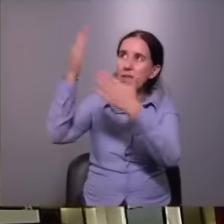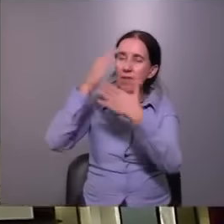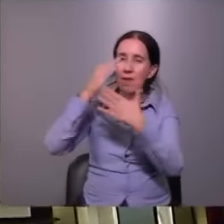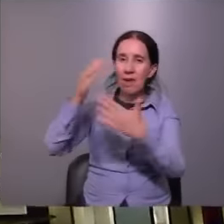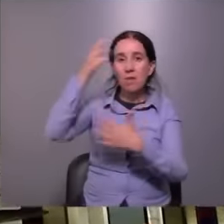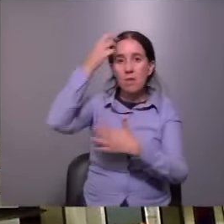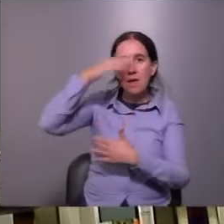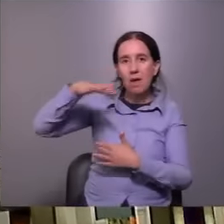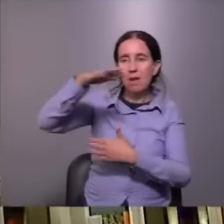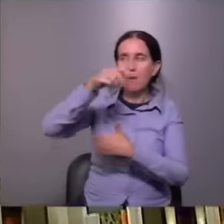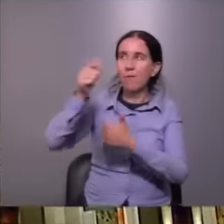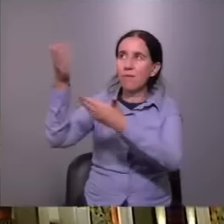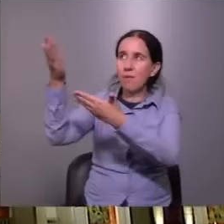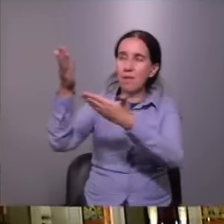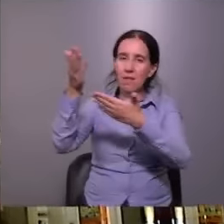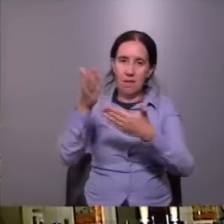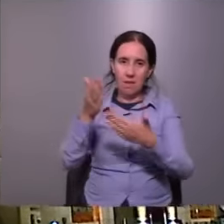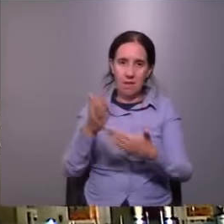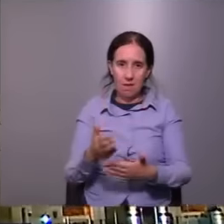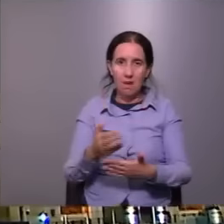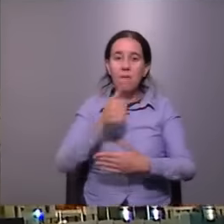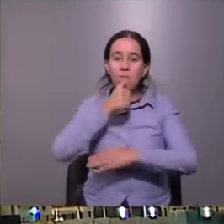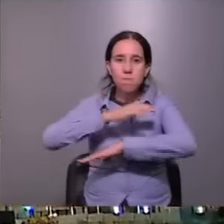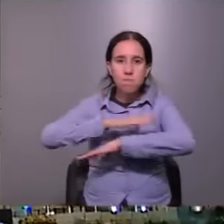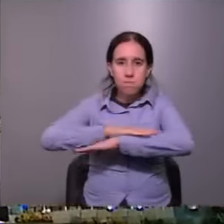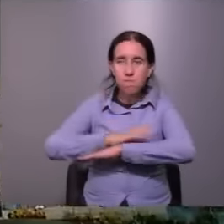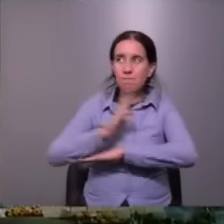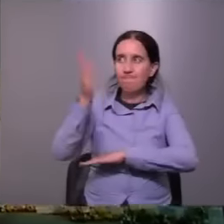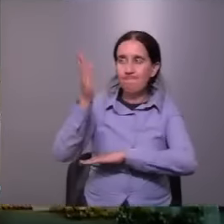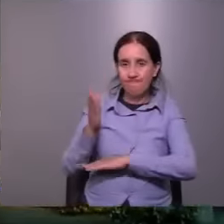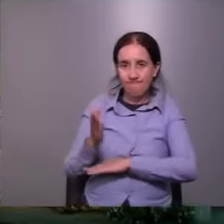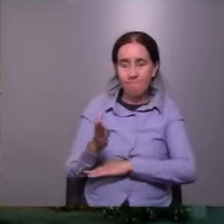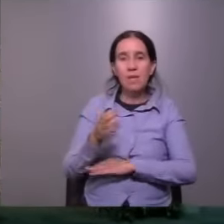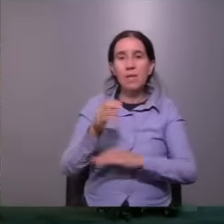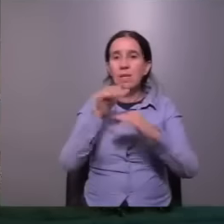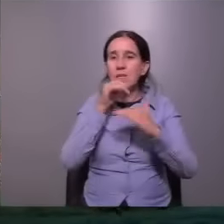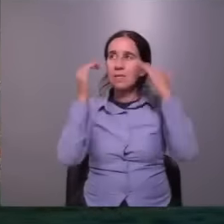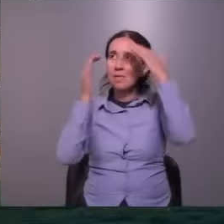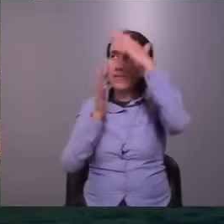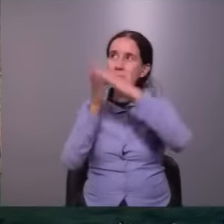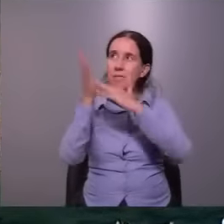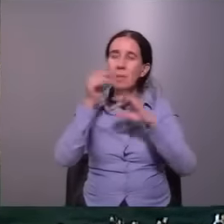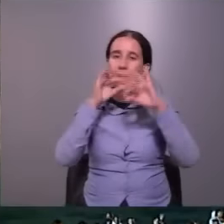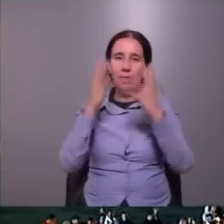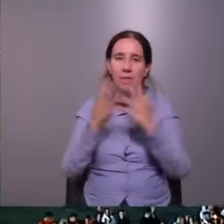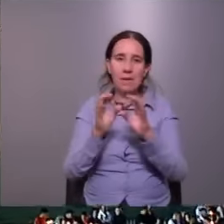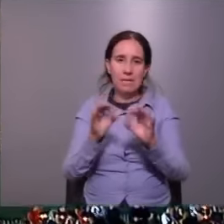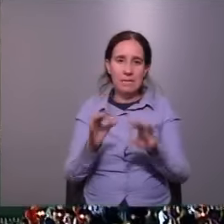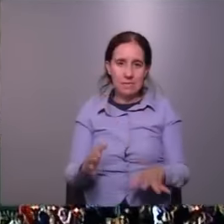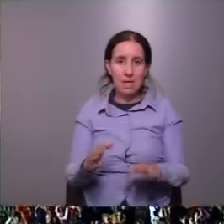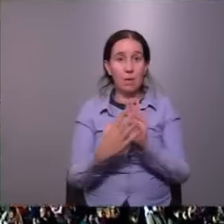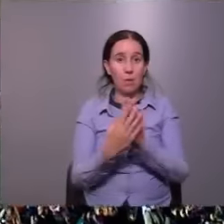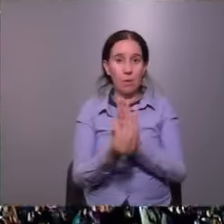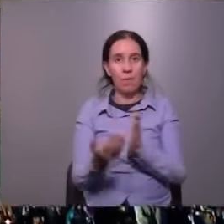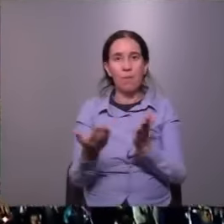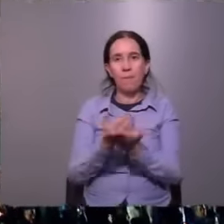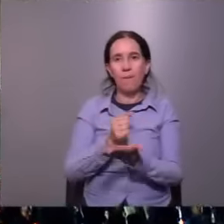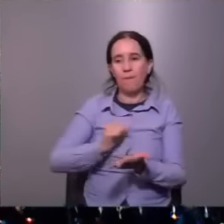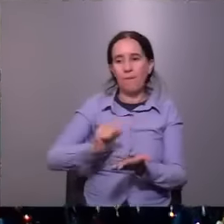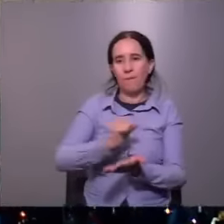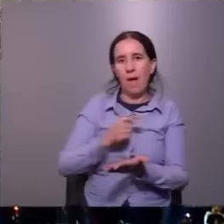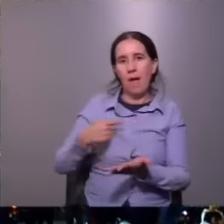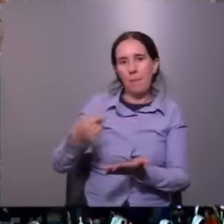Padre nostro, che sei nei cieli, sia santificato il tuo nome, venga il tuo regno, sia fatta la tua